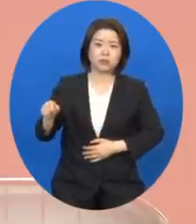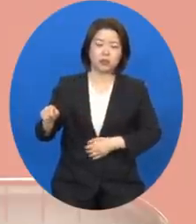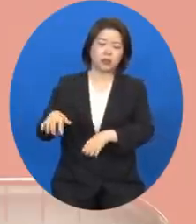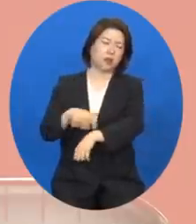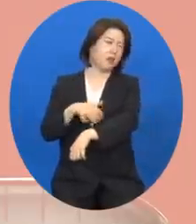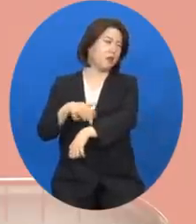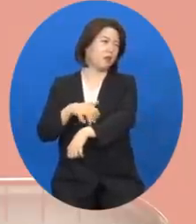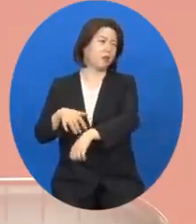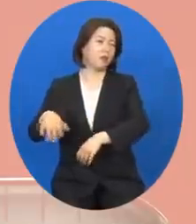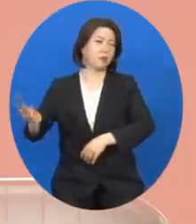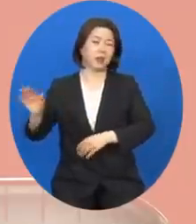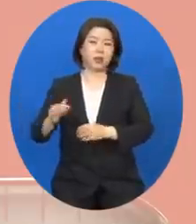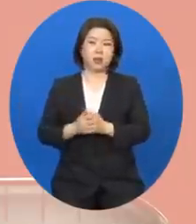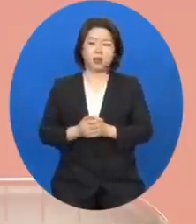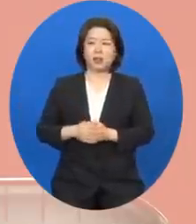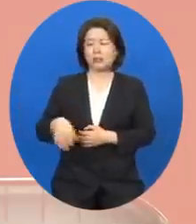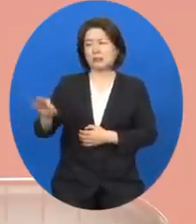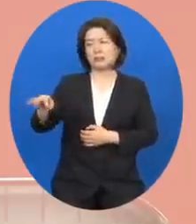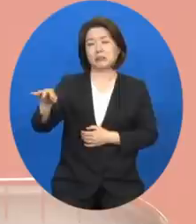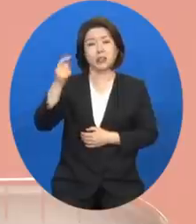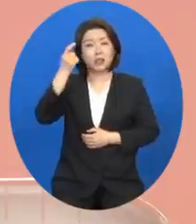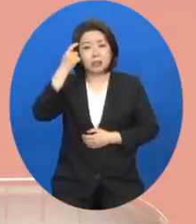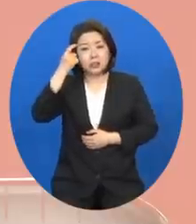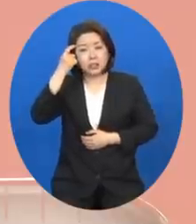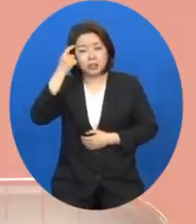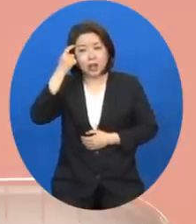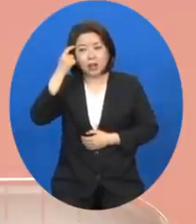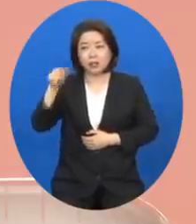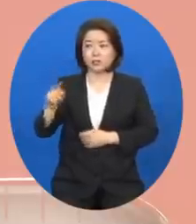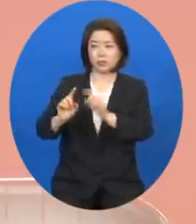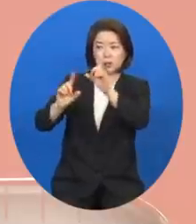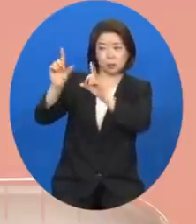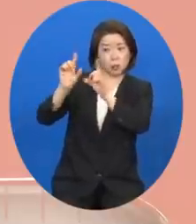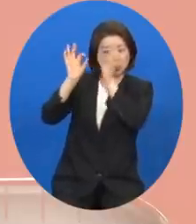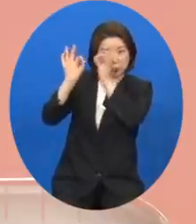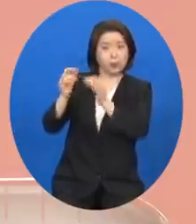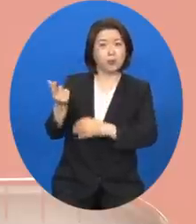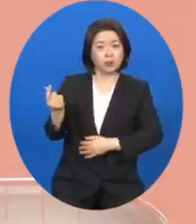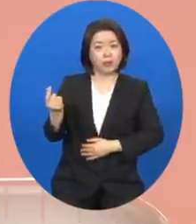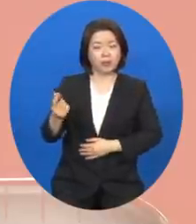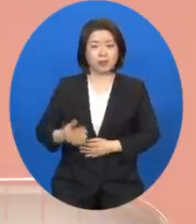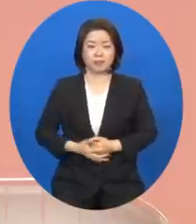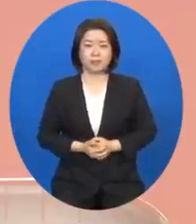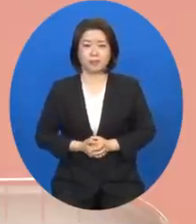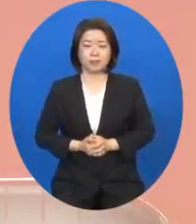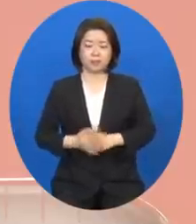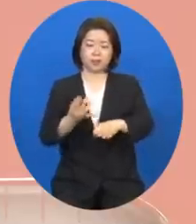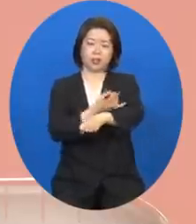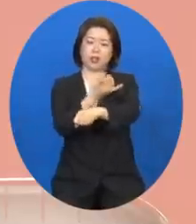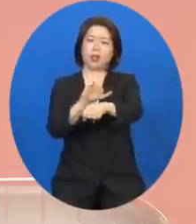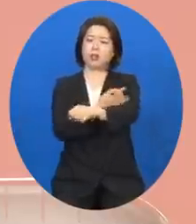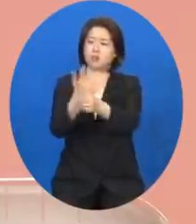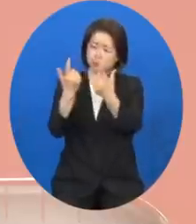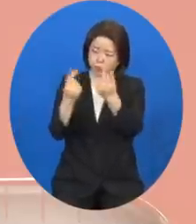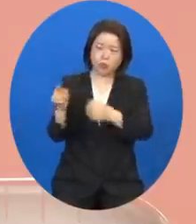여기고 그까지 것 이렇게 생각하는 경향도 있습니다. 에서와 같은